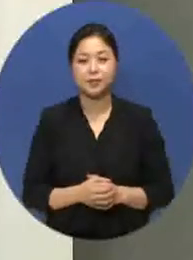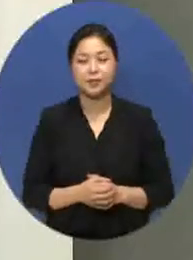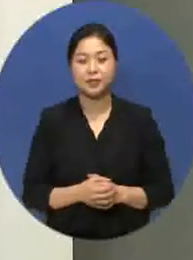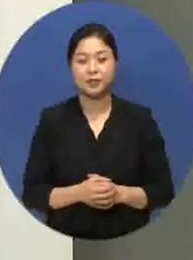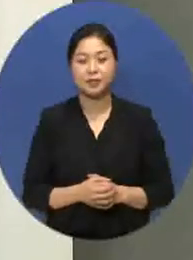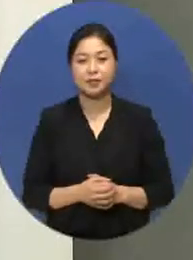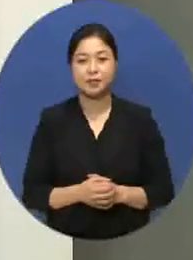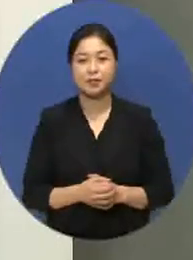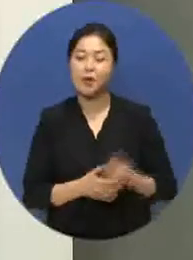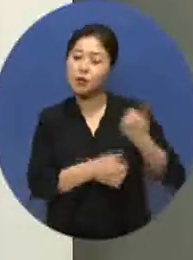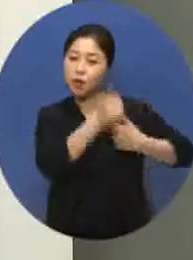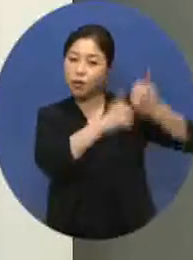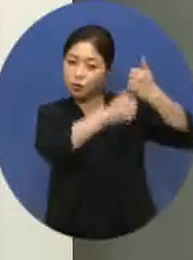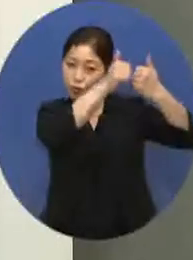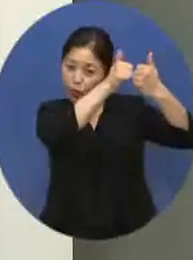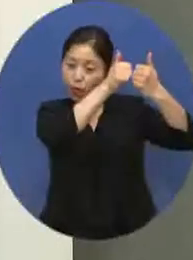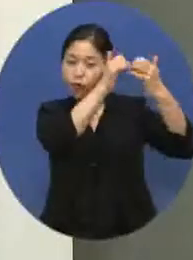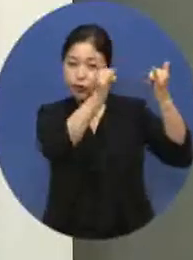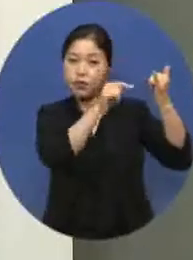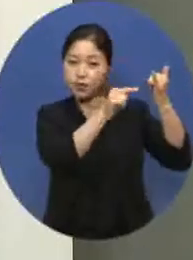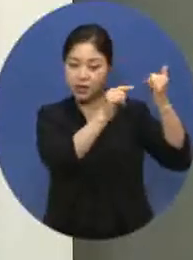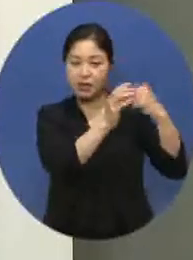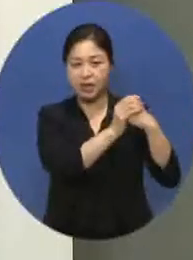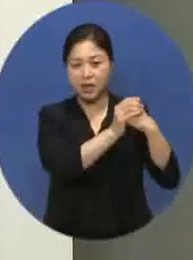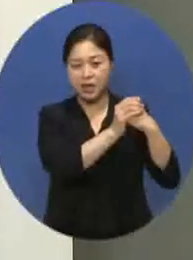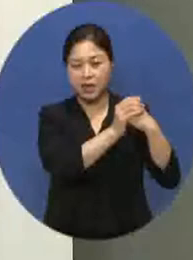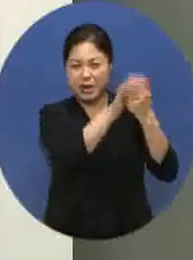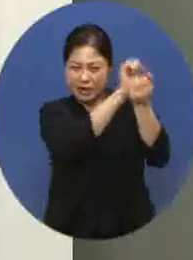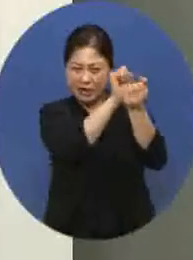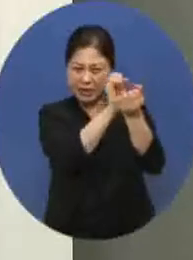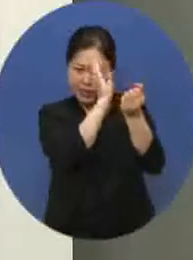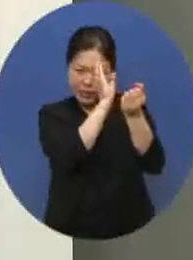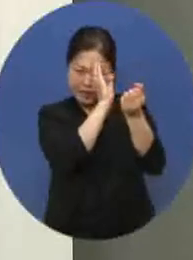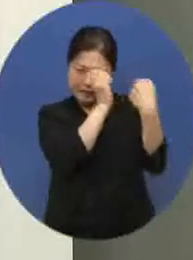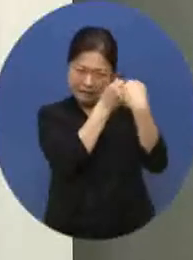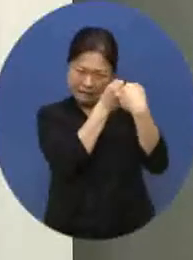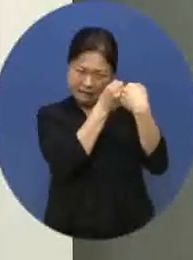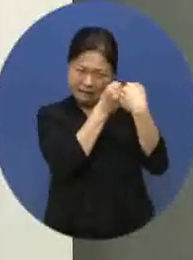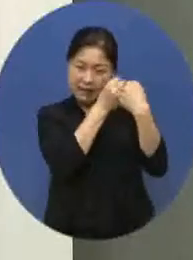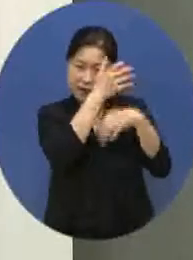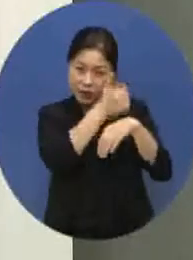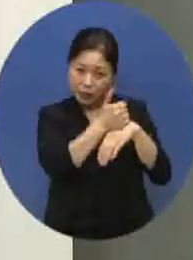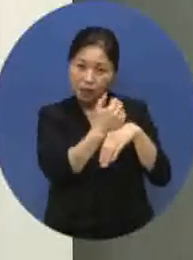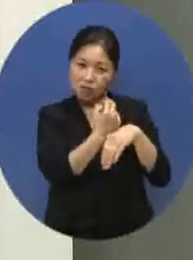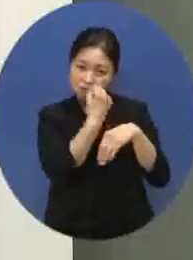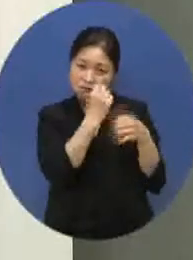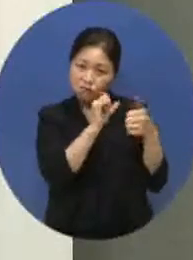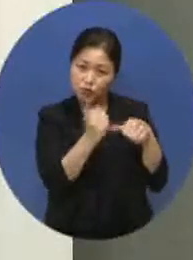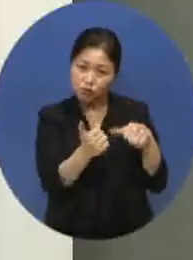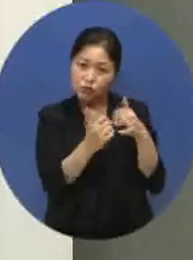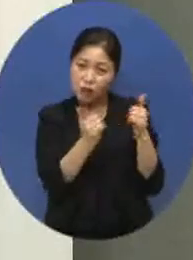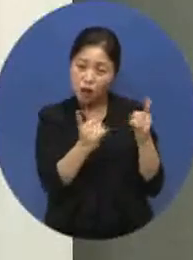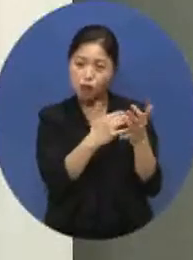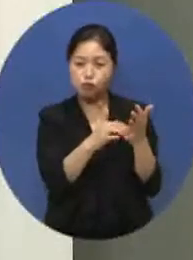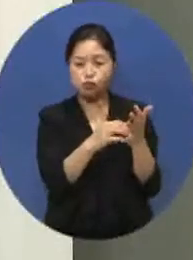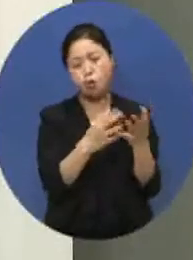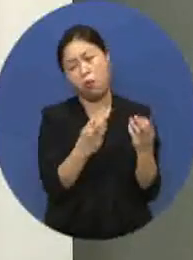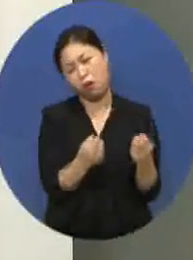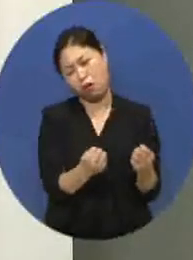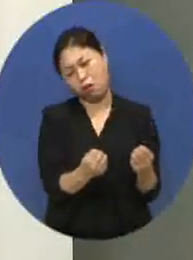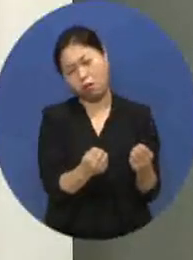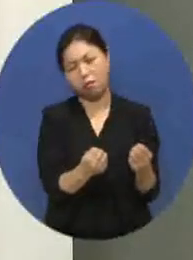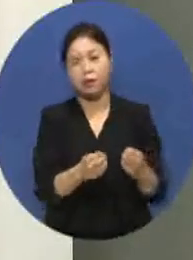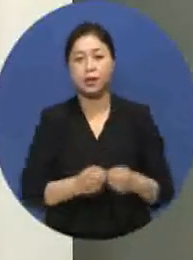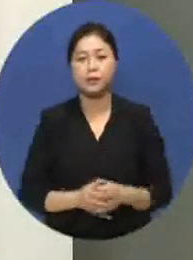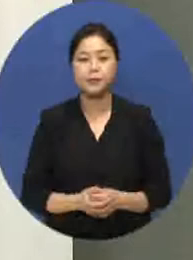우리 선조들이 역병 때문에 투쟁하다가 목숨을 잃은 숫자도 만만치가